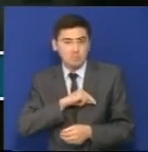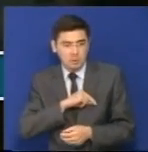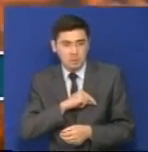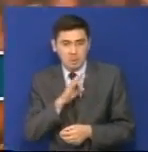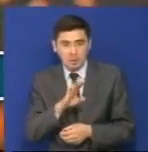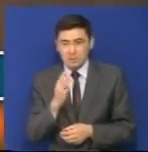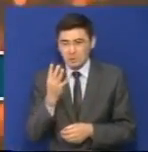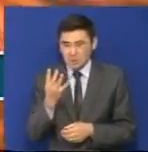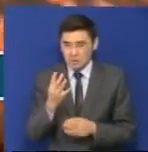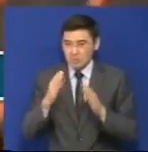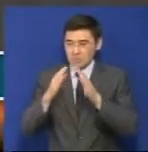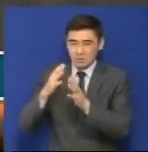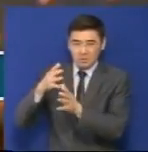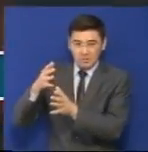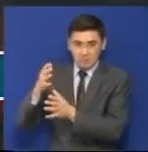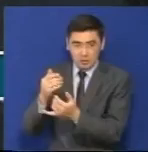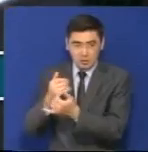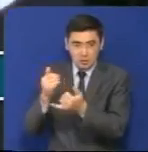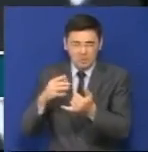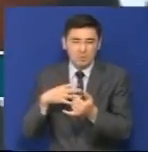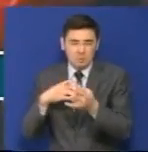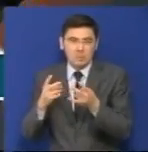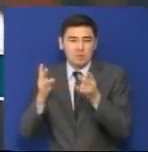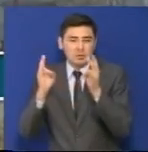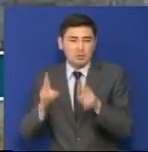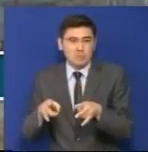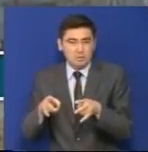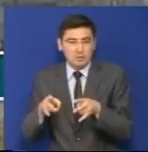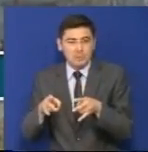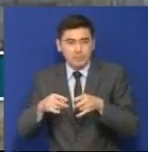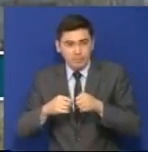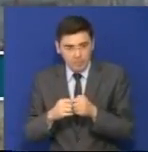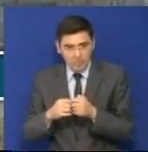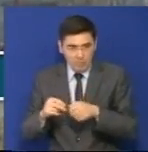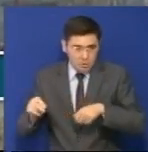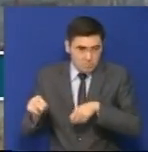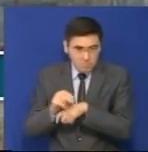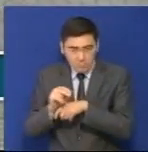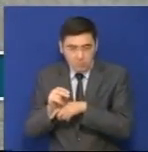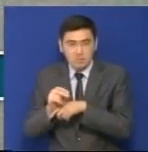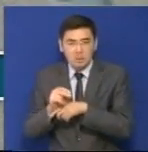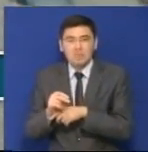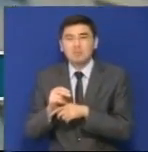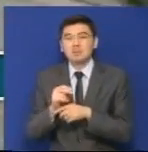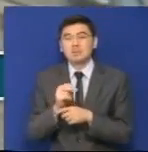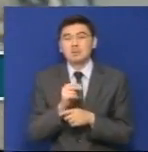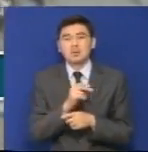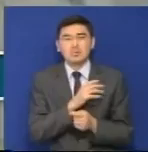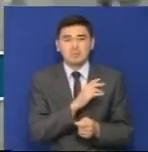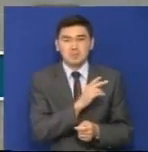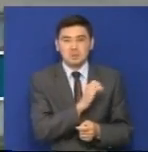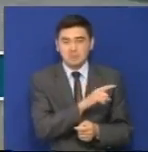көп пәтерлі үйге жылу беру кезінде апаттық жағдайлар орын алған. Кемшіліктерді жоюмен жеке пәтер иелері кооперативі